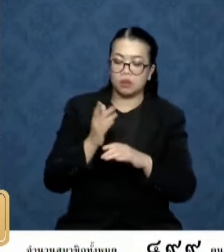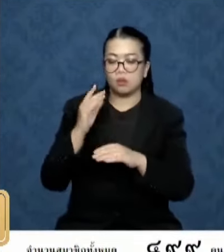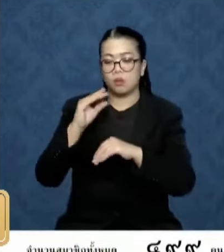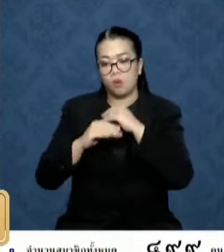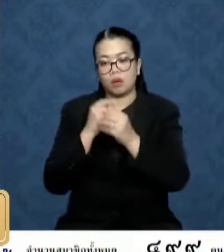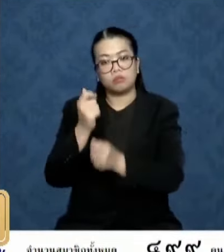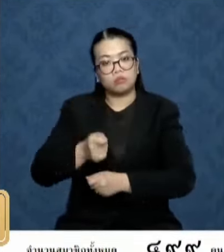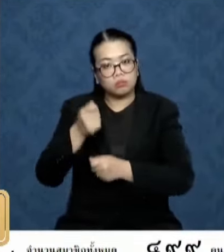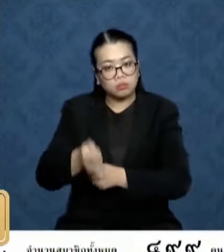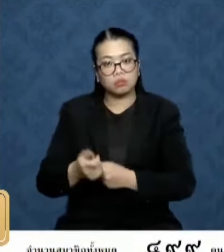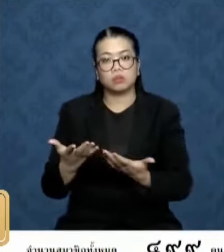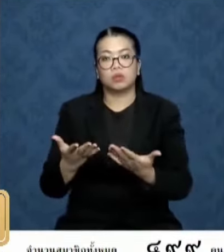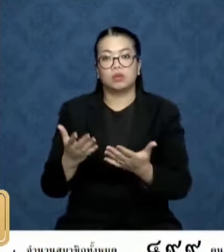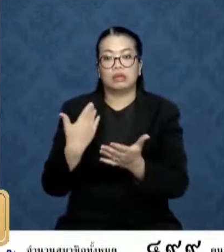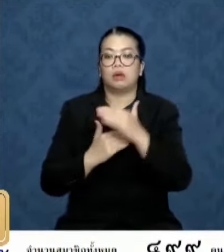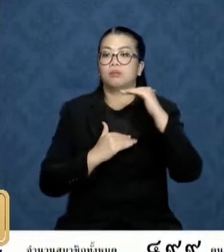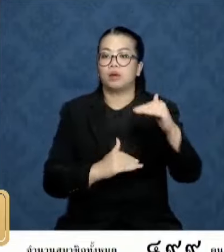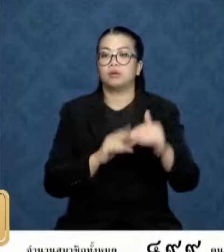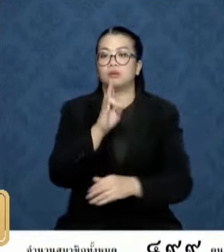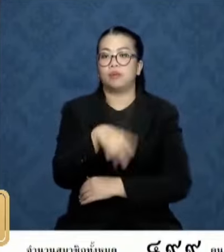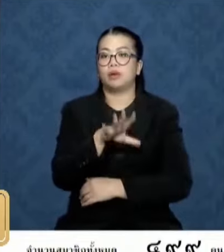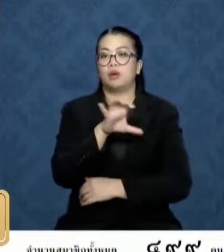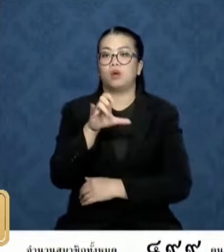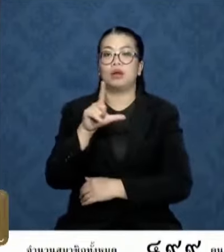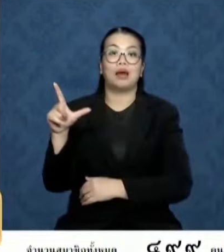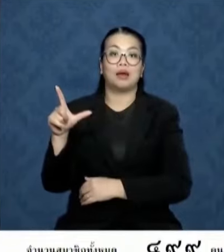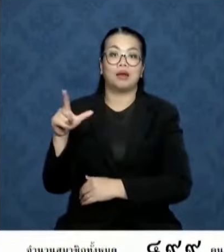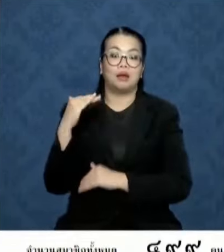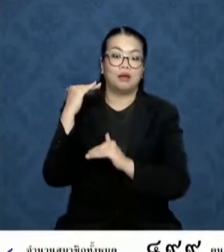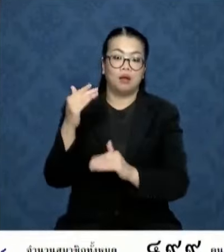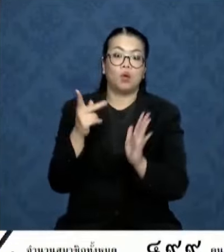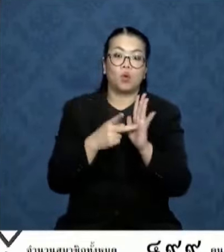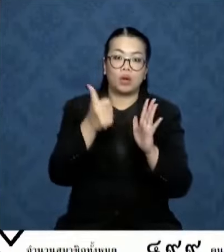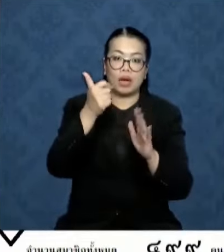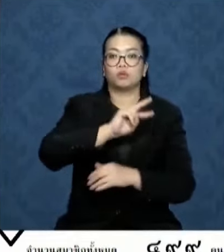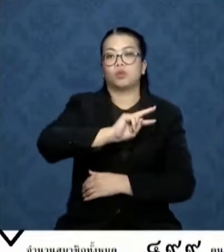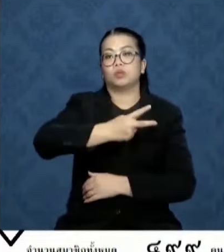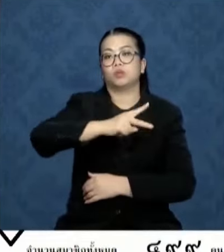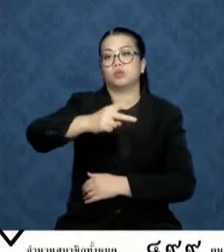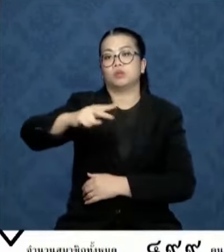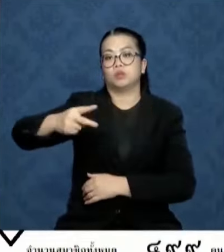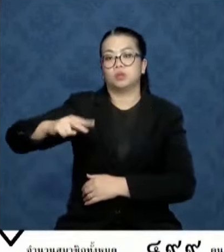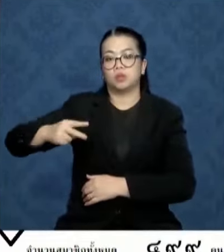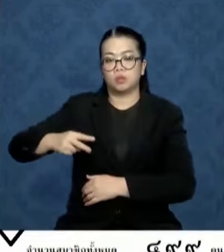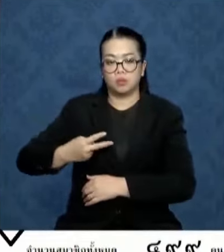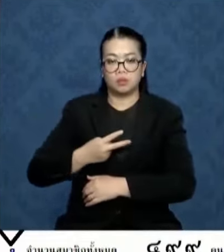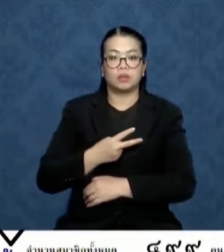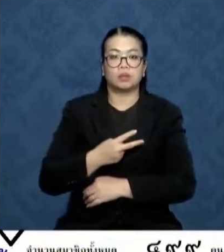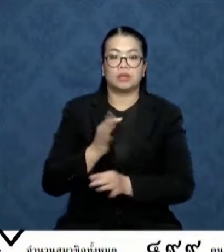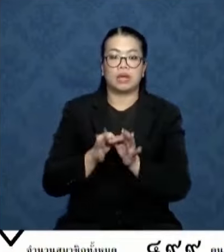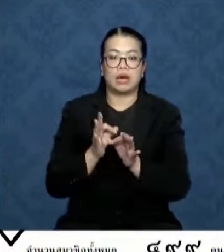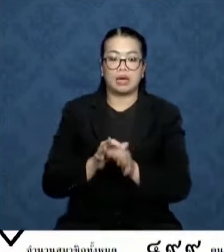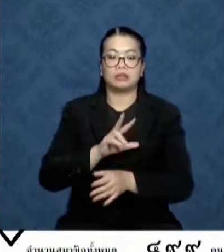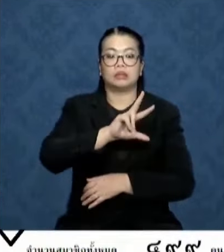ก.ส. จำกัดวงเงินไ้ที่ 7,500 ลานบาทนะครัให้กได้คนละ 2,000 ก็ได้แงละ 3,